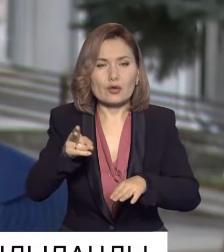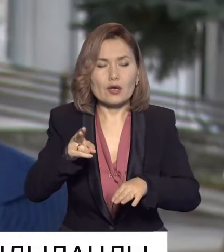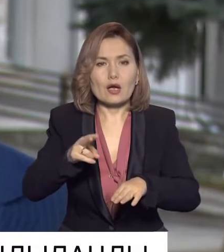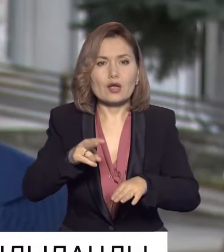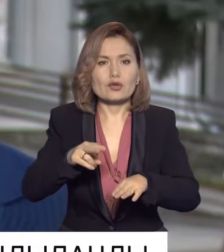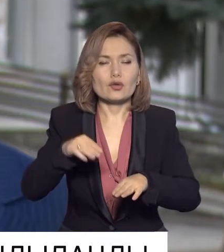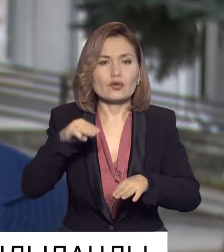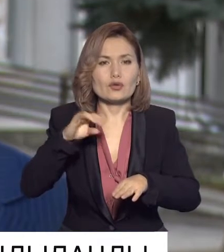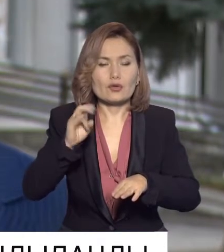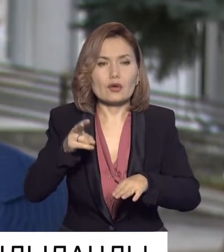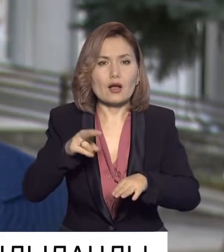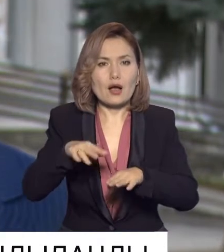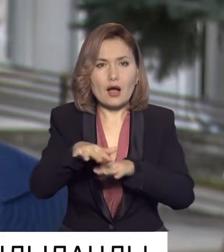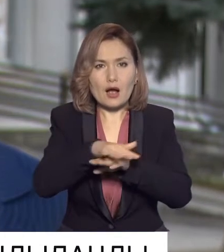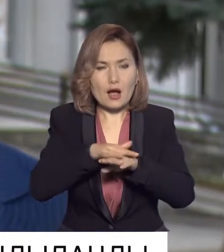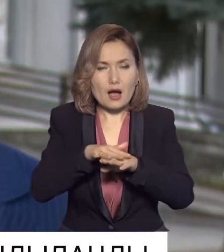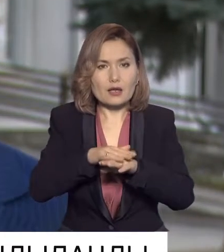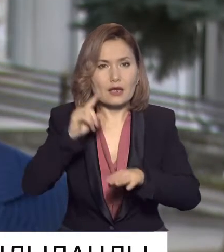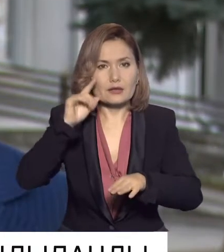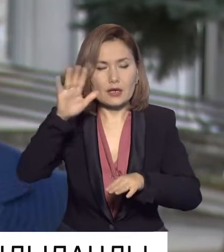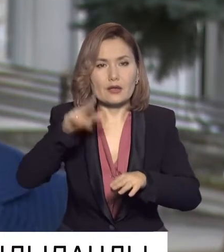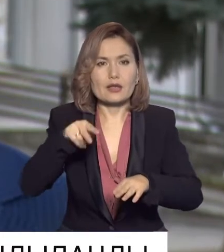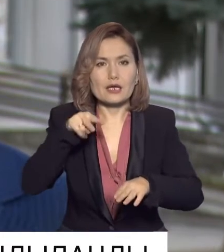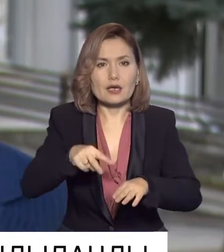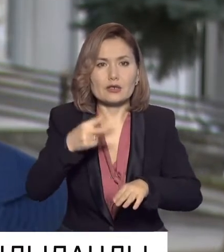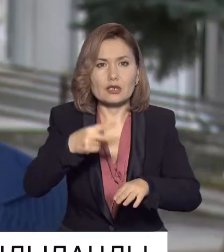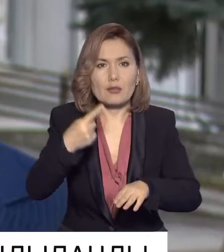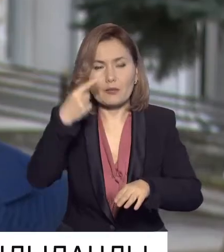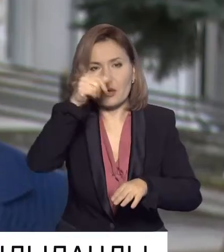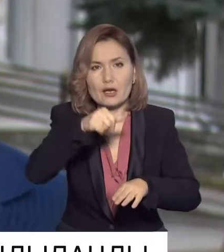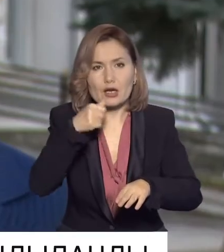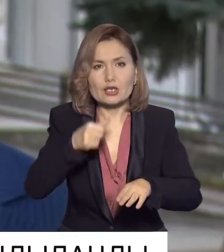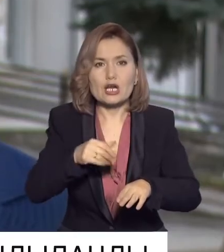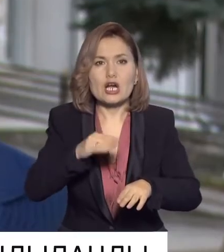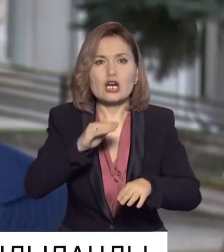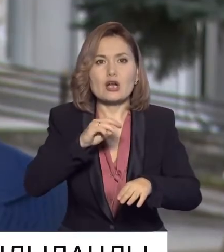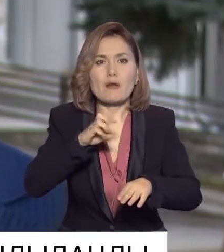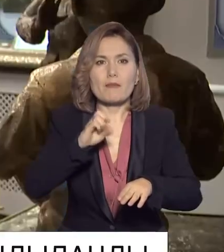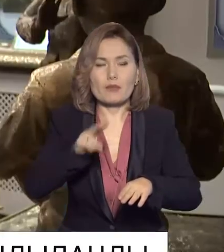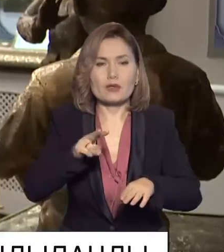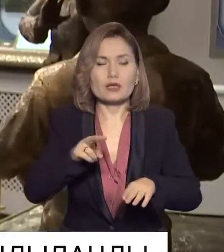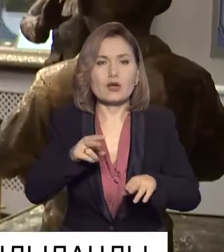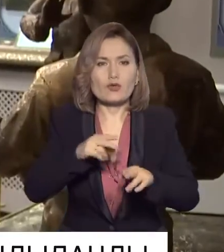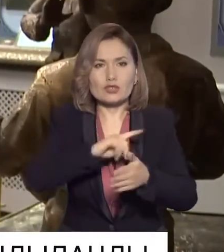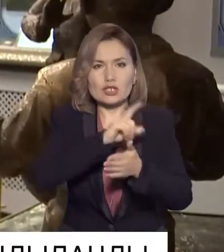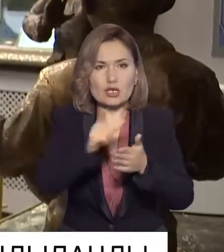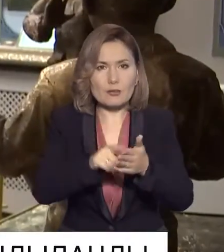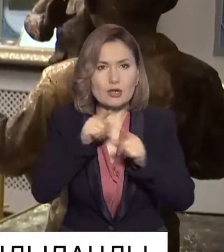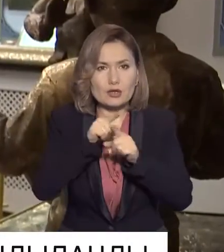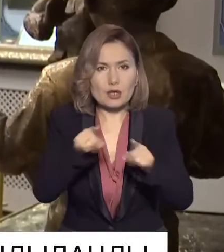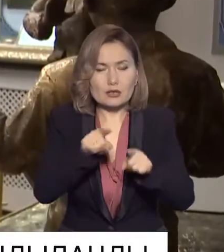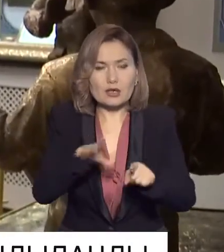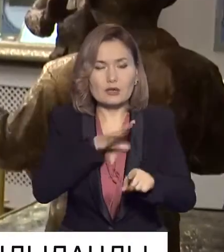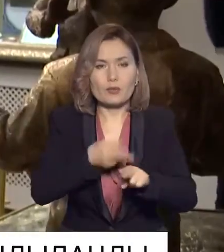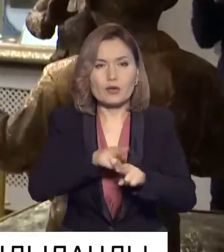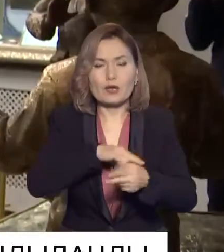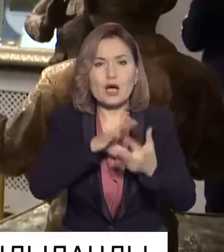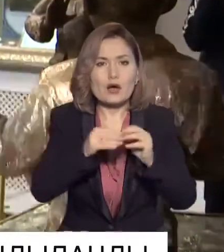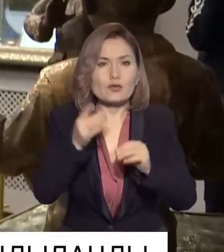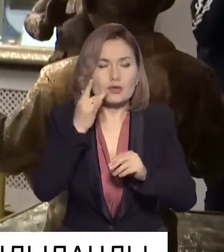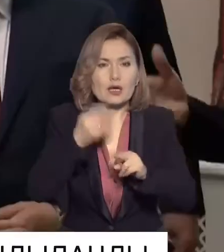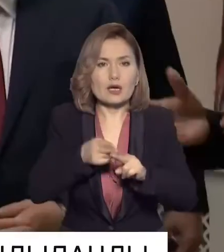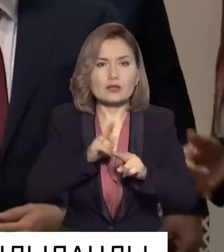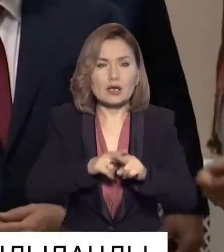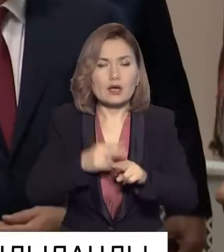түркі халықтарына танымал тұлға ретінде биыл 2021 жылы Жамбыл шығармашылығы кеңінен насихатталды деп ойлаймын. Үнемі ақиқат пен әділдікті ту еткен